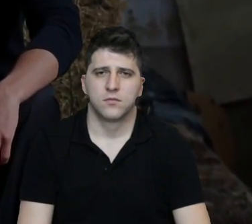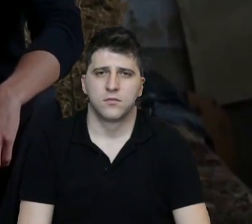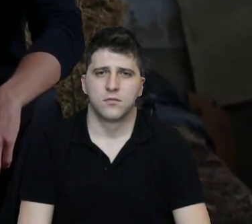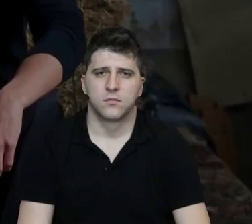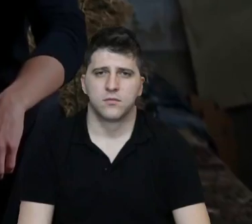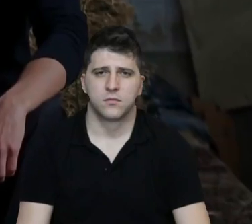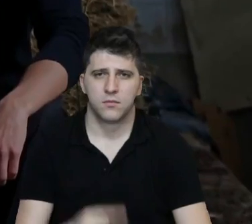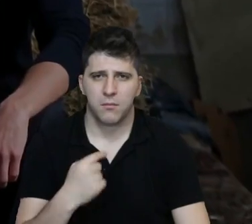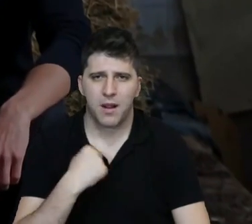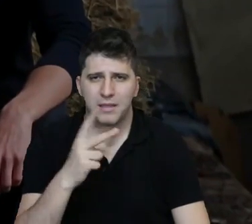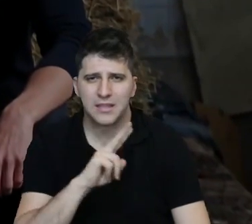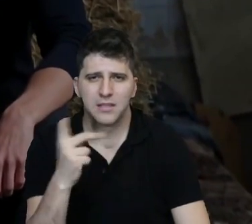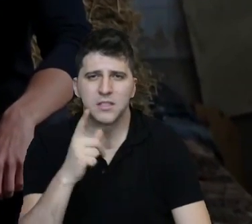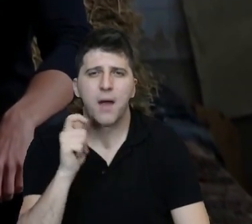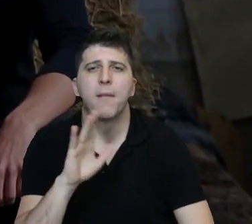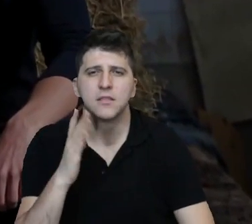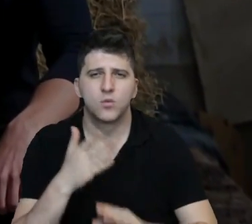Bana yamuk yapmazsın değil mi?